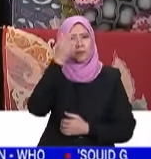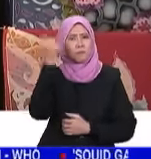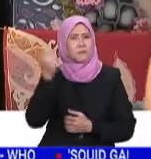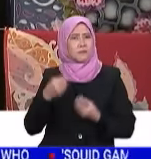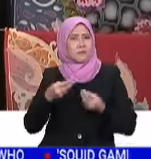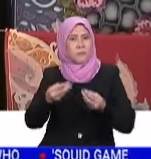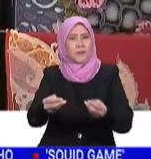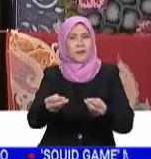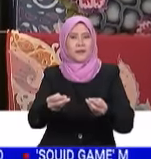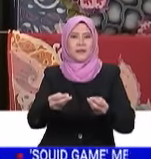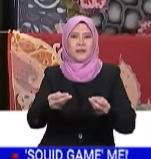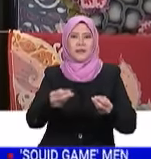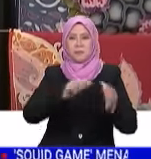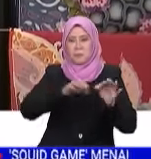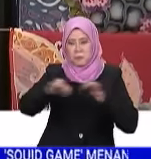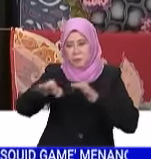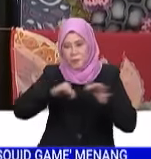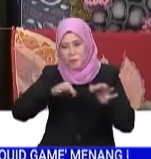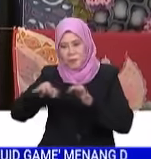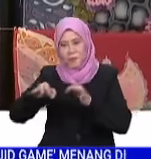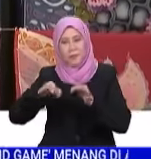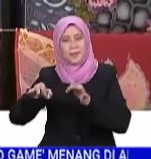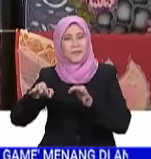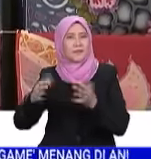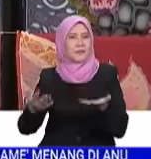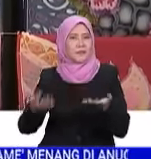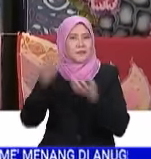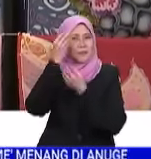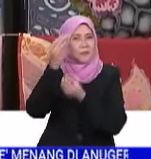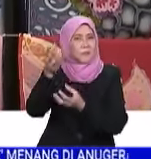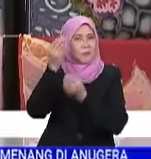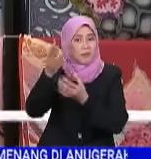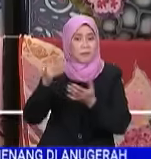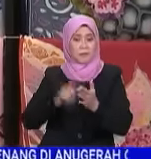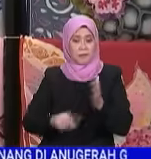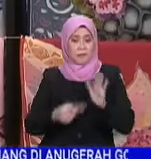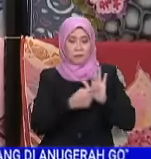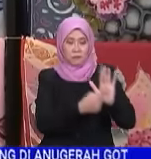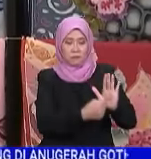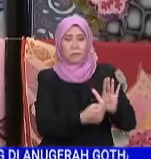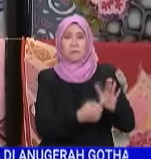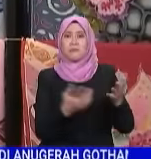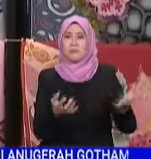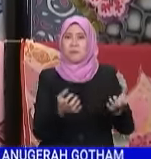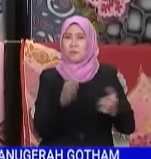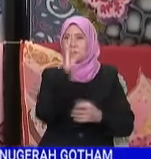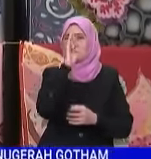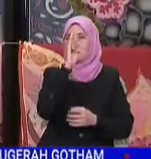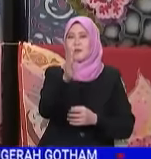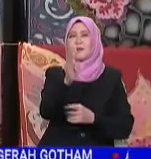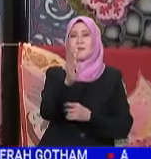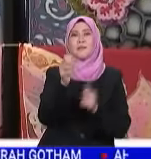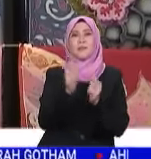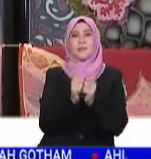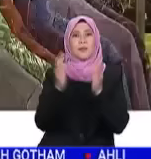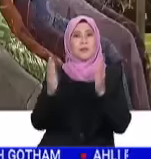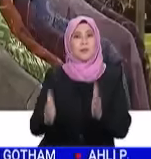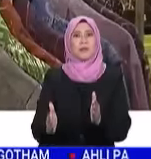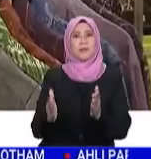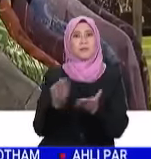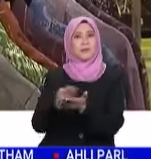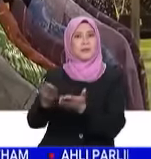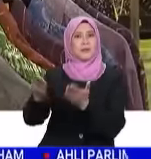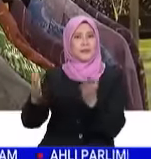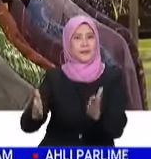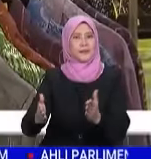pendedahir sambil kita nak bagi apa ni apa yang kita buat ni kita nak Direction Dar dengan customer